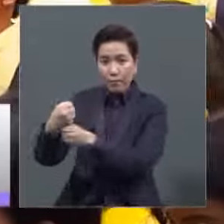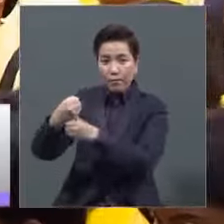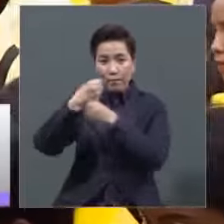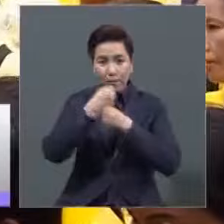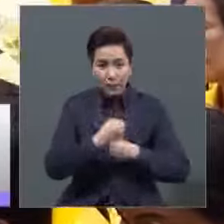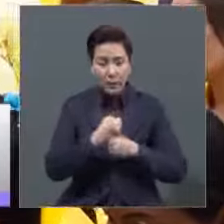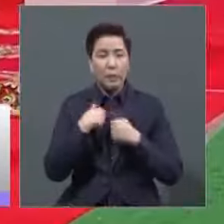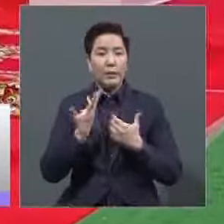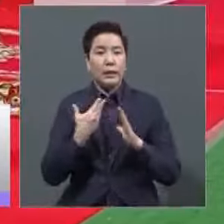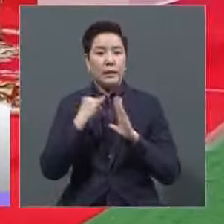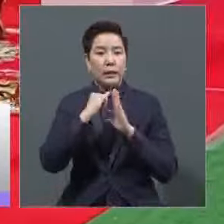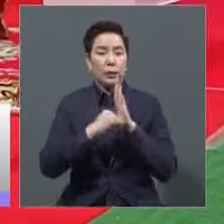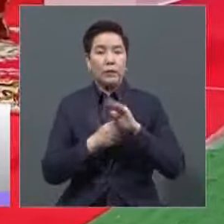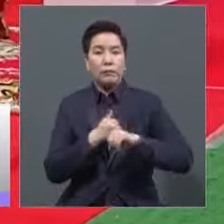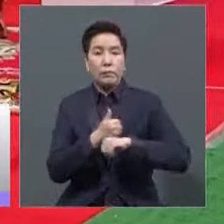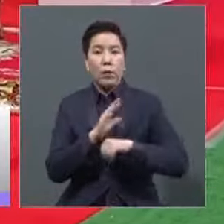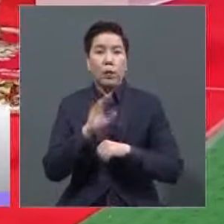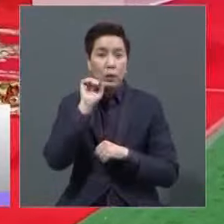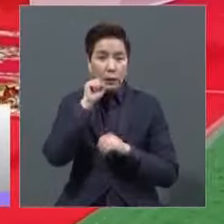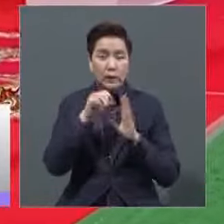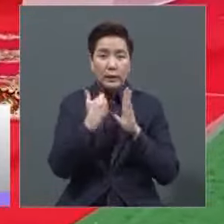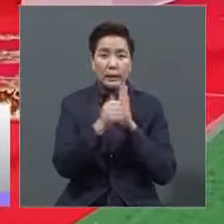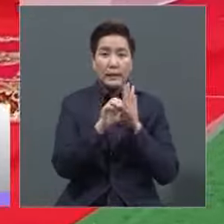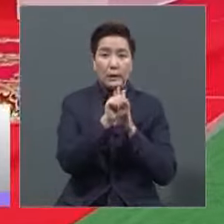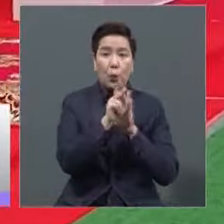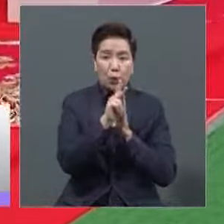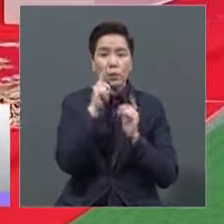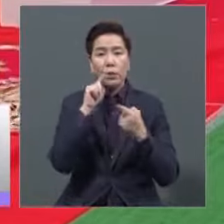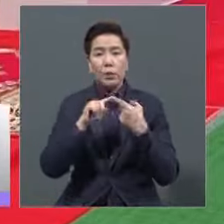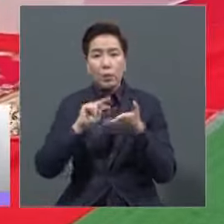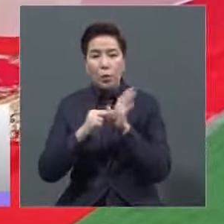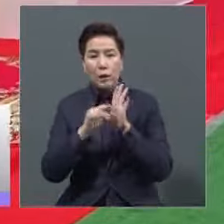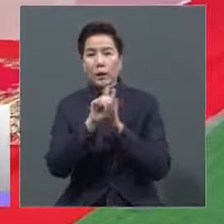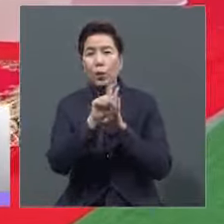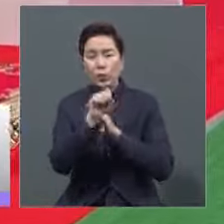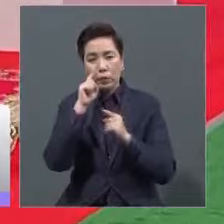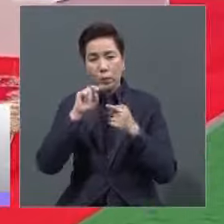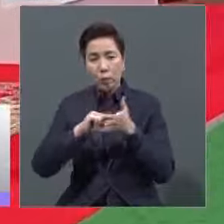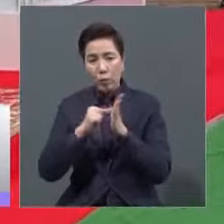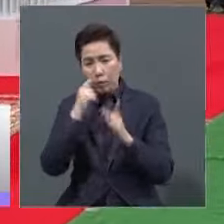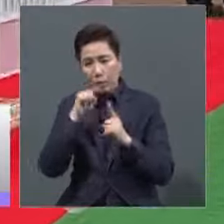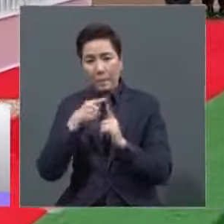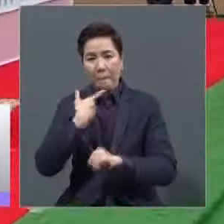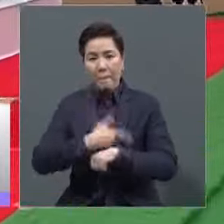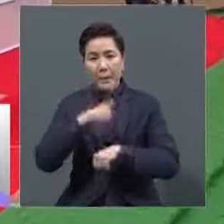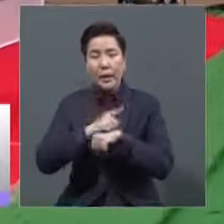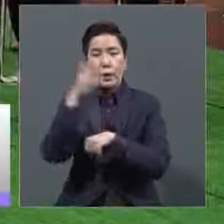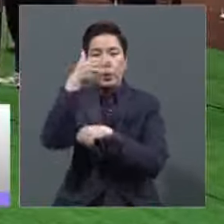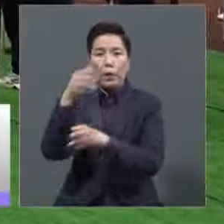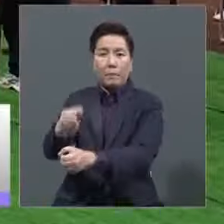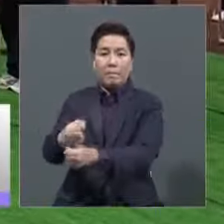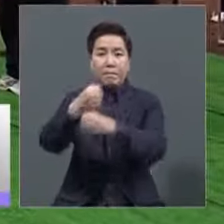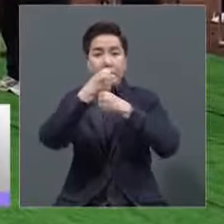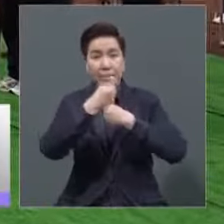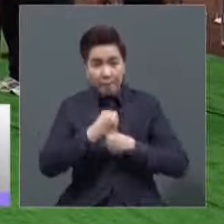านของท่านผู้ว่าราชการจังหวัดสกลนครคุณณัฐวัฒน์วิริยานภาพรนะครับเป็นประธานในพิธีรับมอบนะ